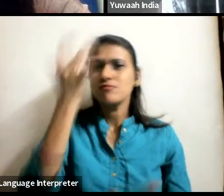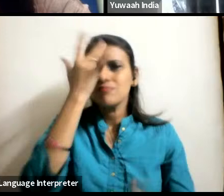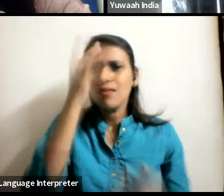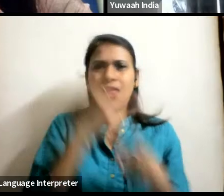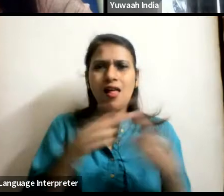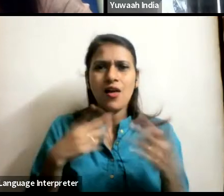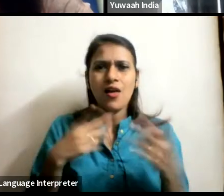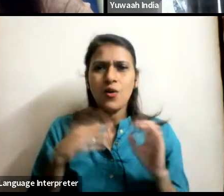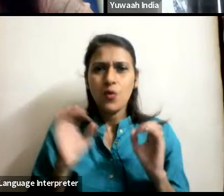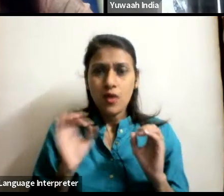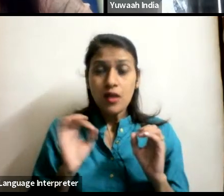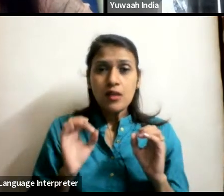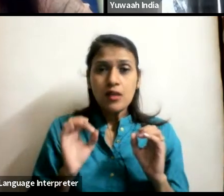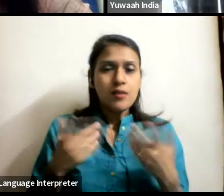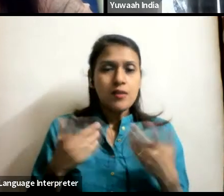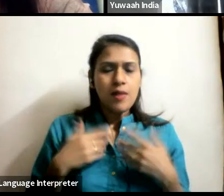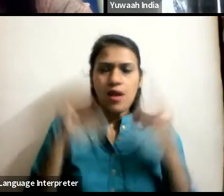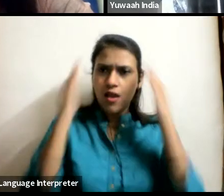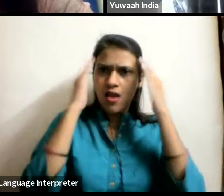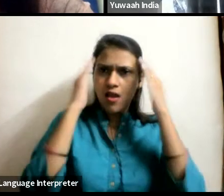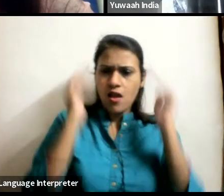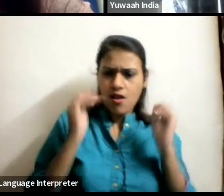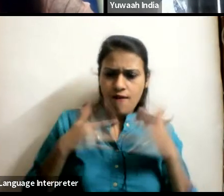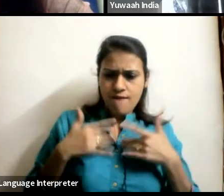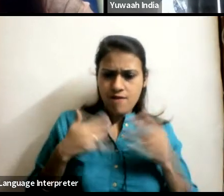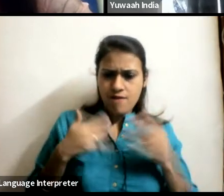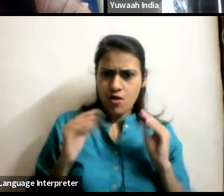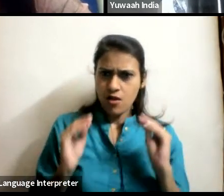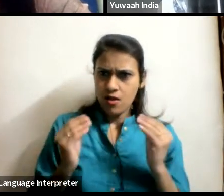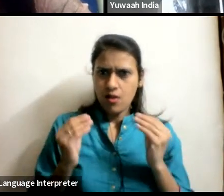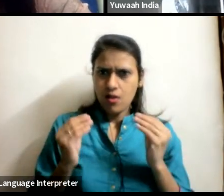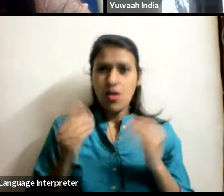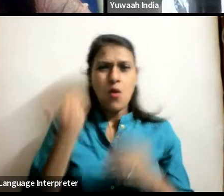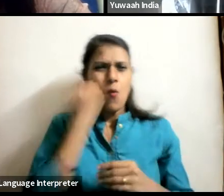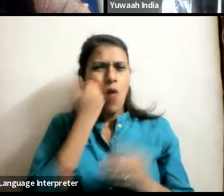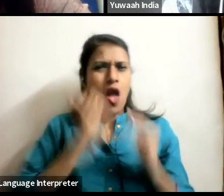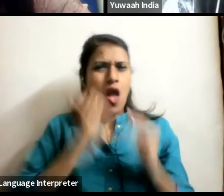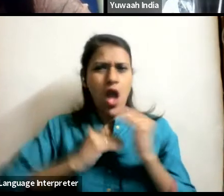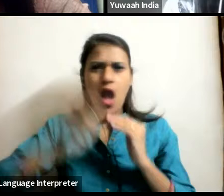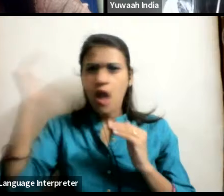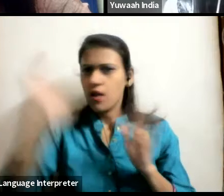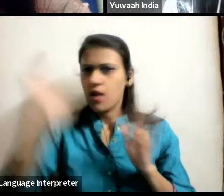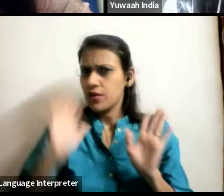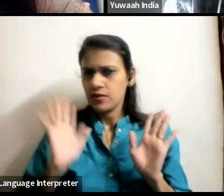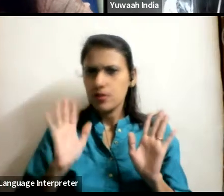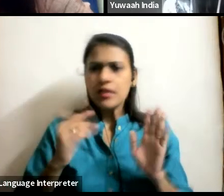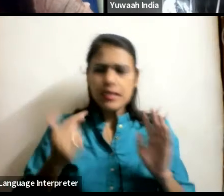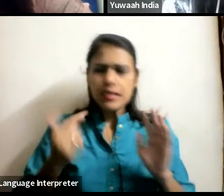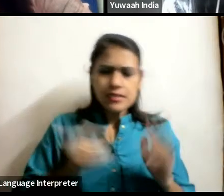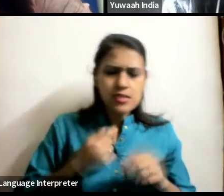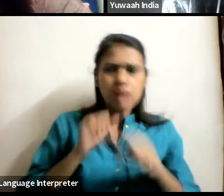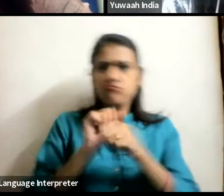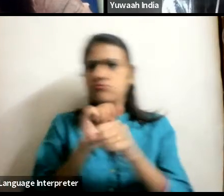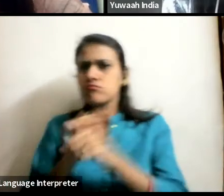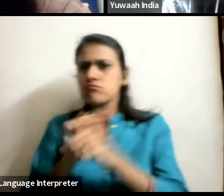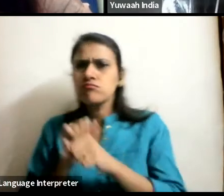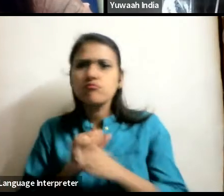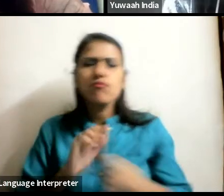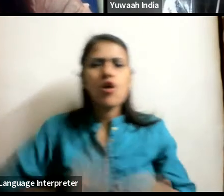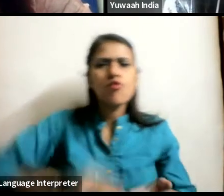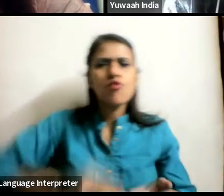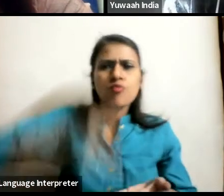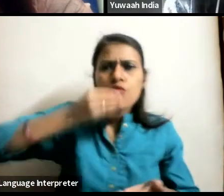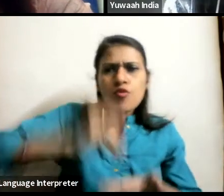और एंशियस नहीं हैं, आपको टेम्परेचर नहीं है, आप खुद से उठ के अपना खाना खा सकते हो, दैट मीन्स आप